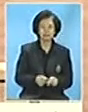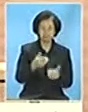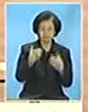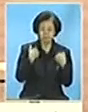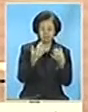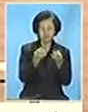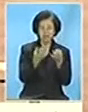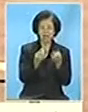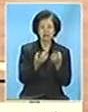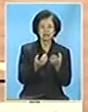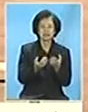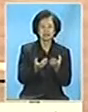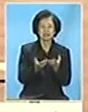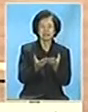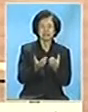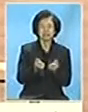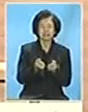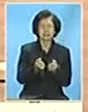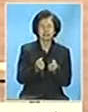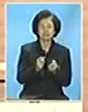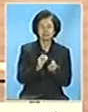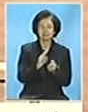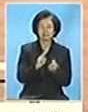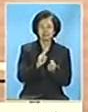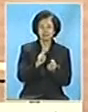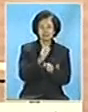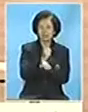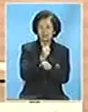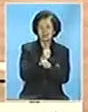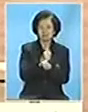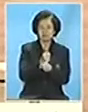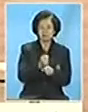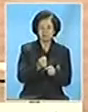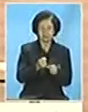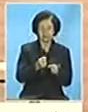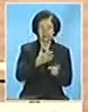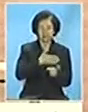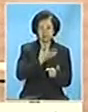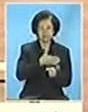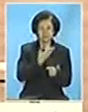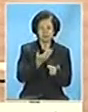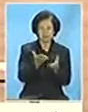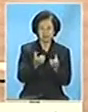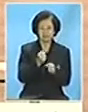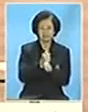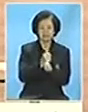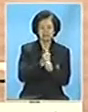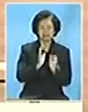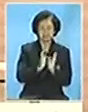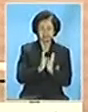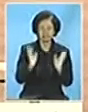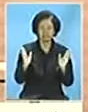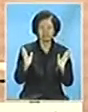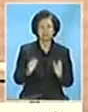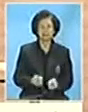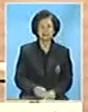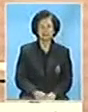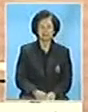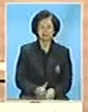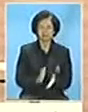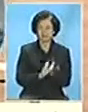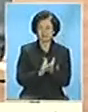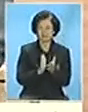ผมรับใช้ไม่ต้องเกรงใจนะครับยินดีรับใช้พี่และเพื่อนทุกท่านครับขอพระคุณครับ